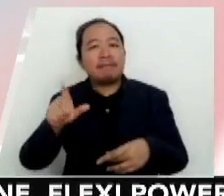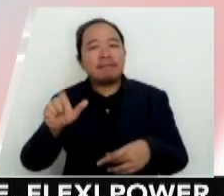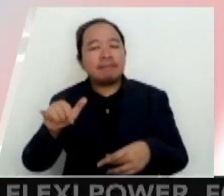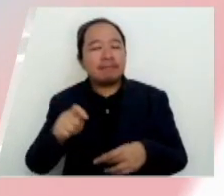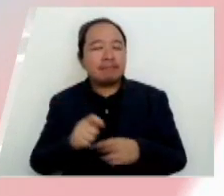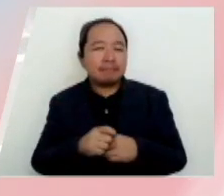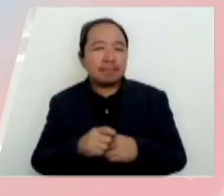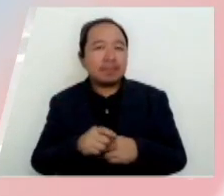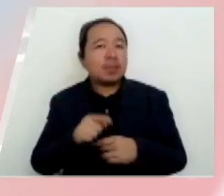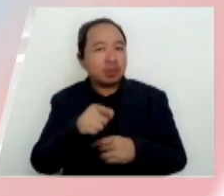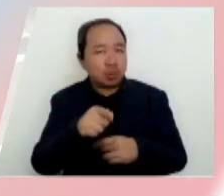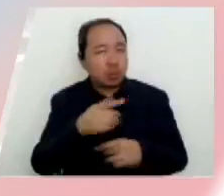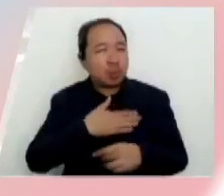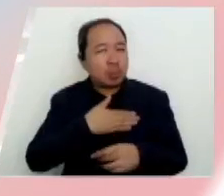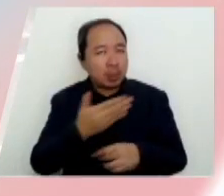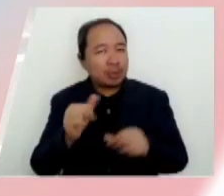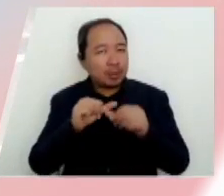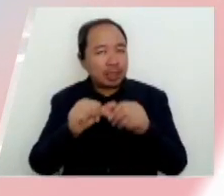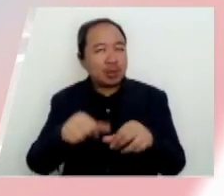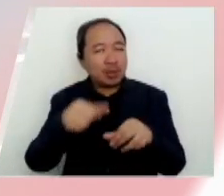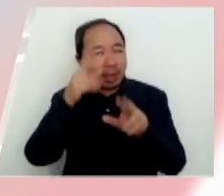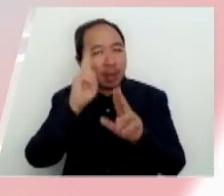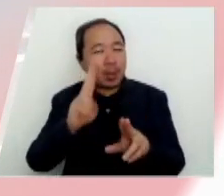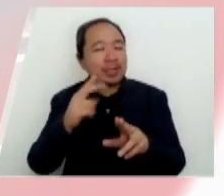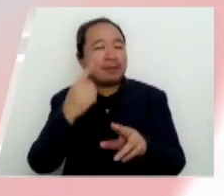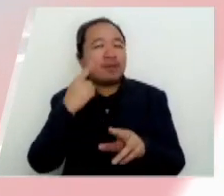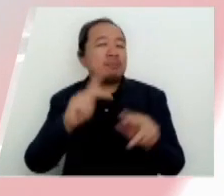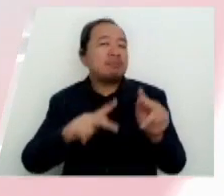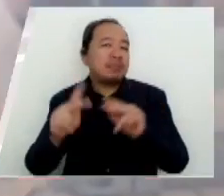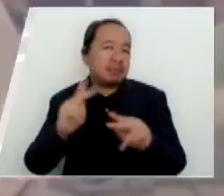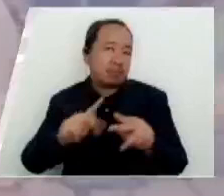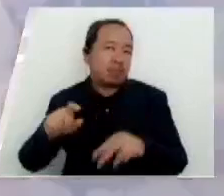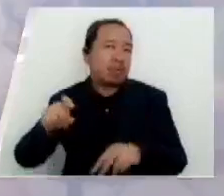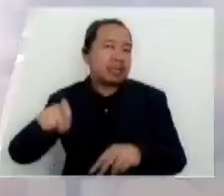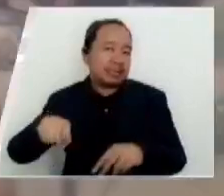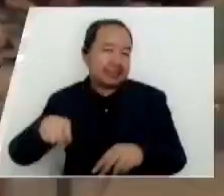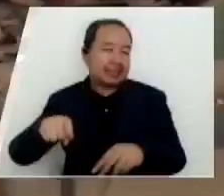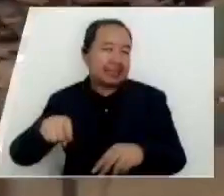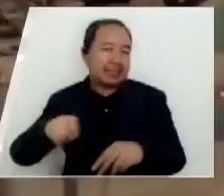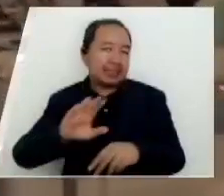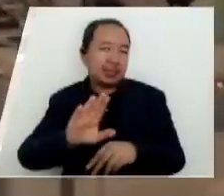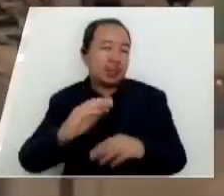bayaning kapuso para sa mga kababayan nating nangangailangan ng dugo.